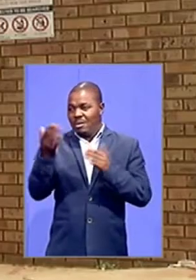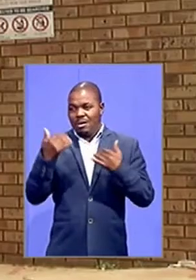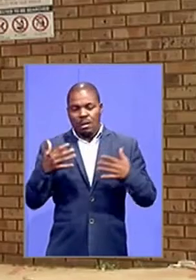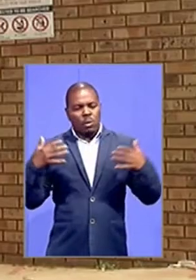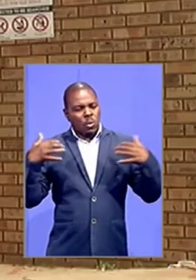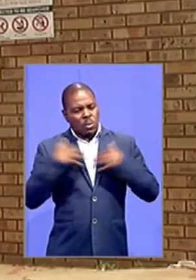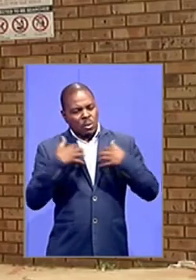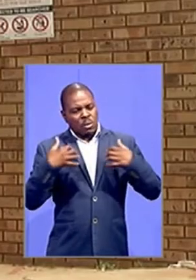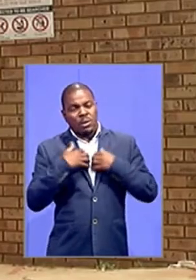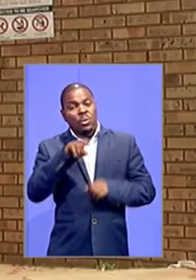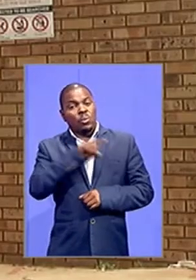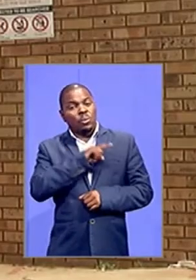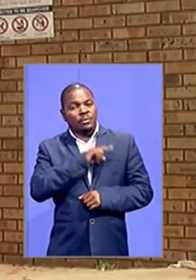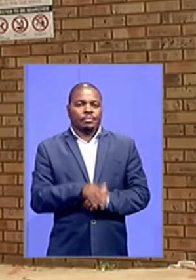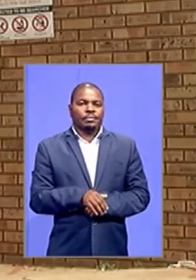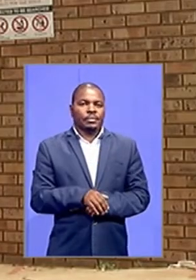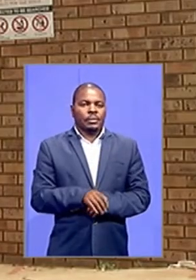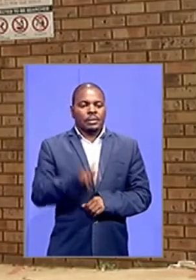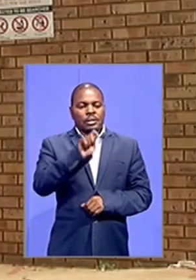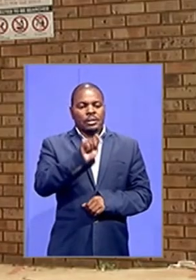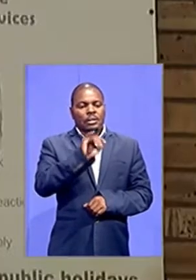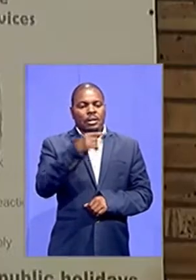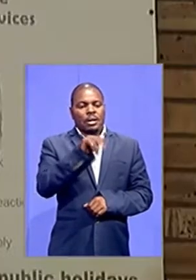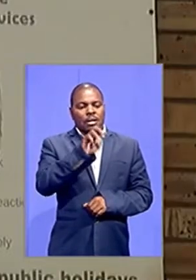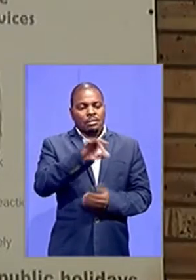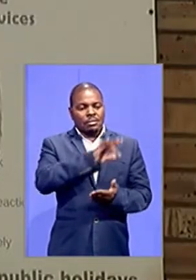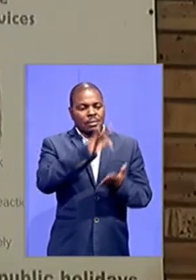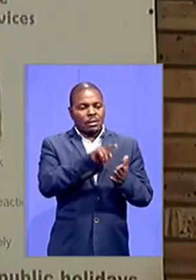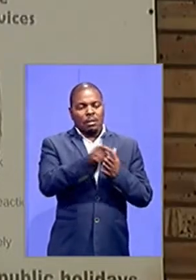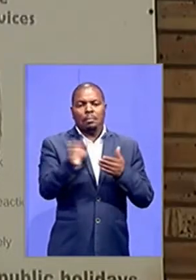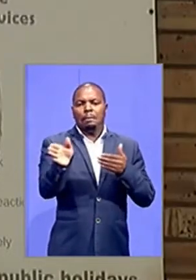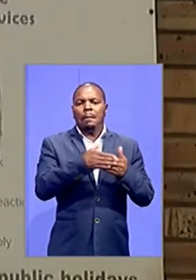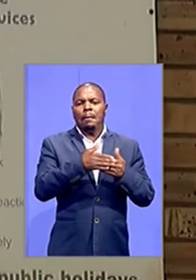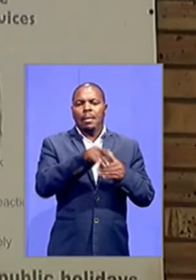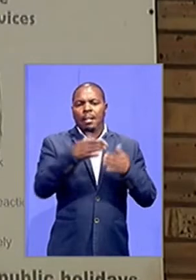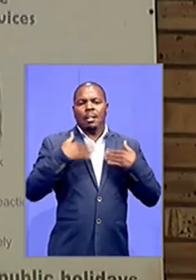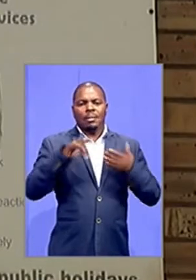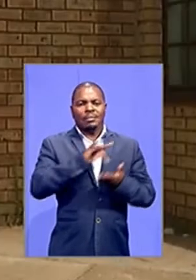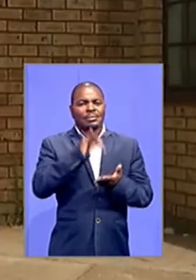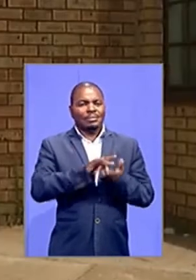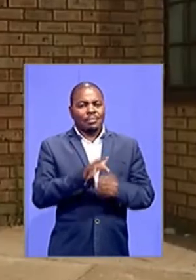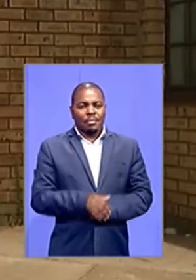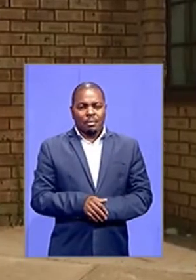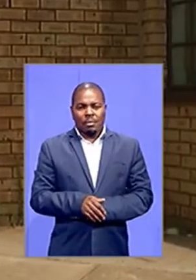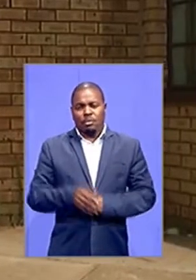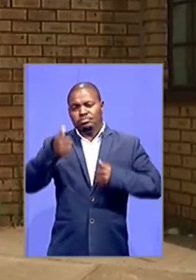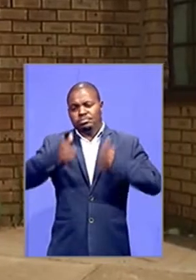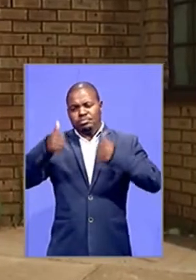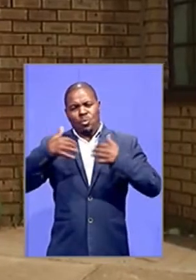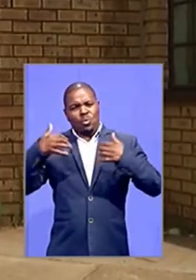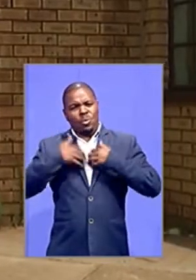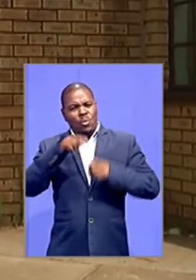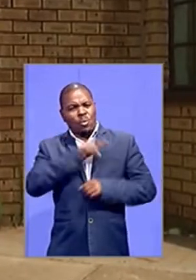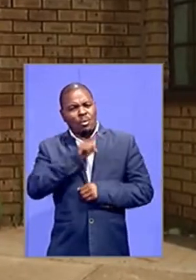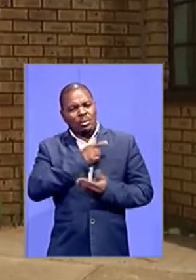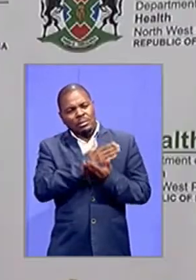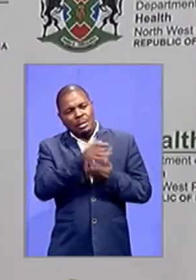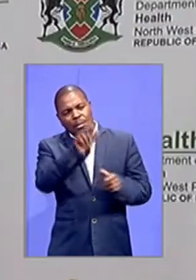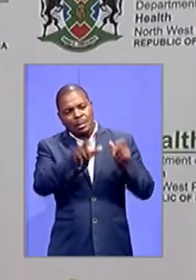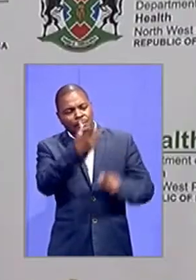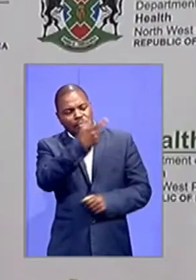bogolo jang morago ga go tswalwa ga sedika sa pholo, mme ebile batlhankela ba tshwentswe ke batho bao ba sa batleng go ya go